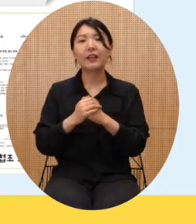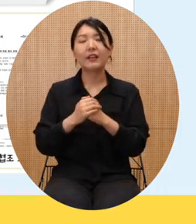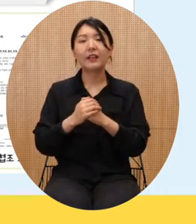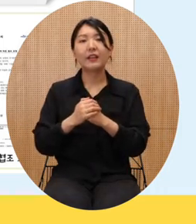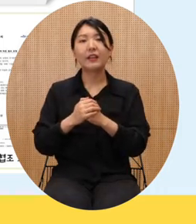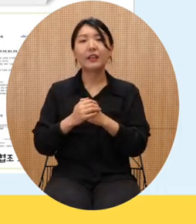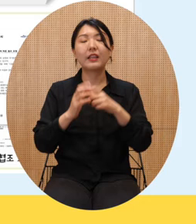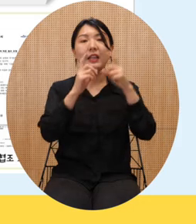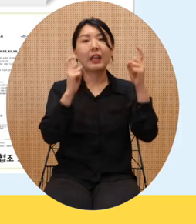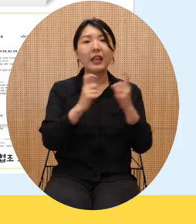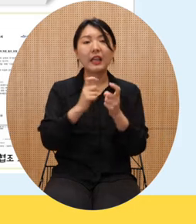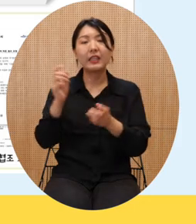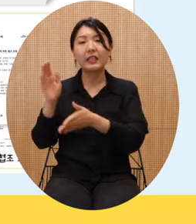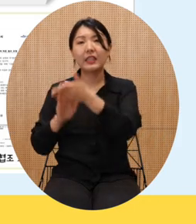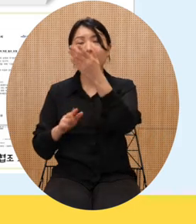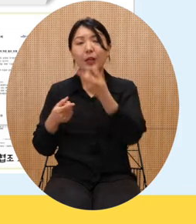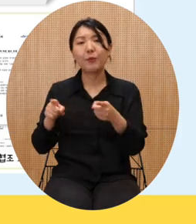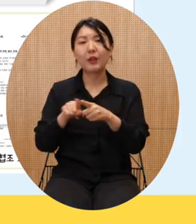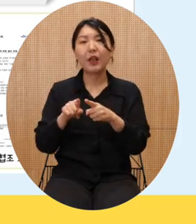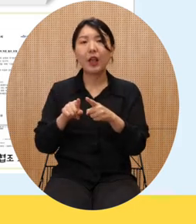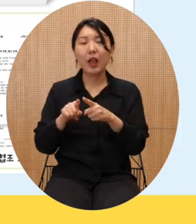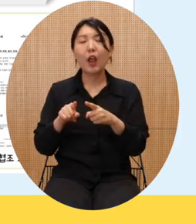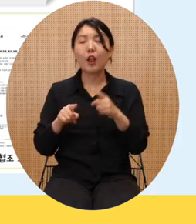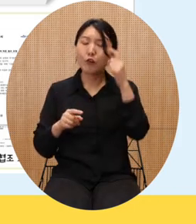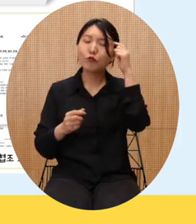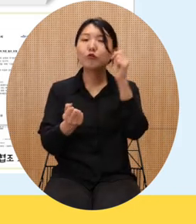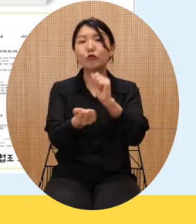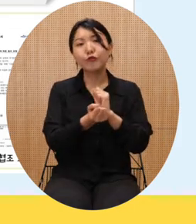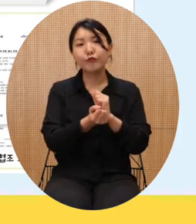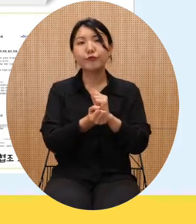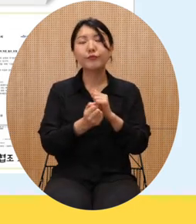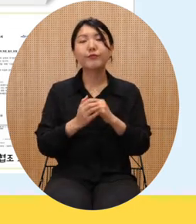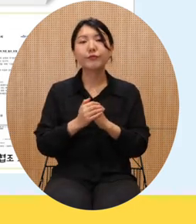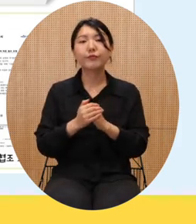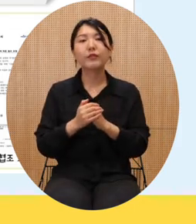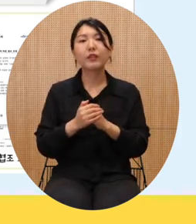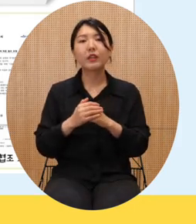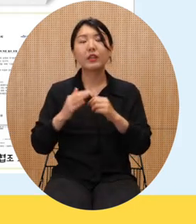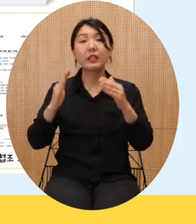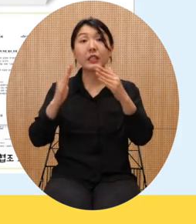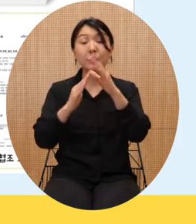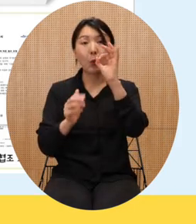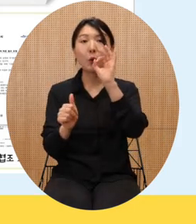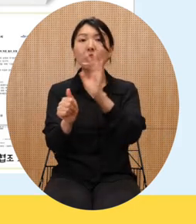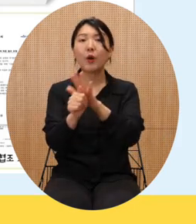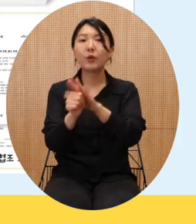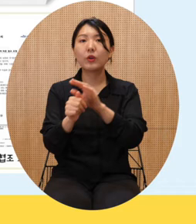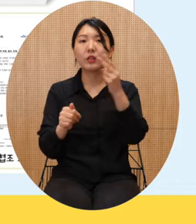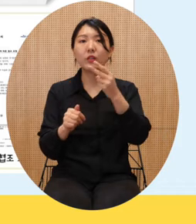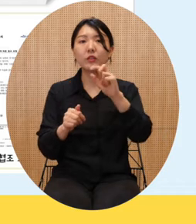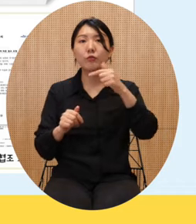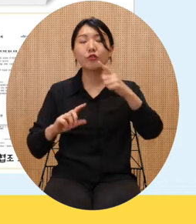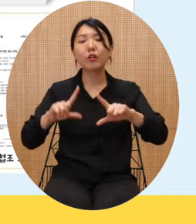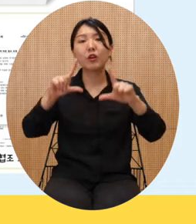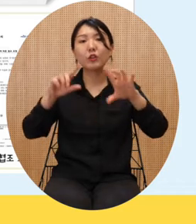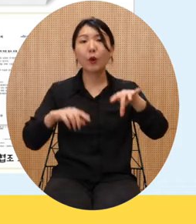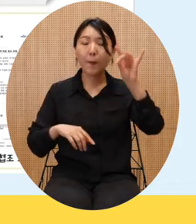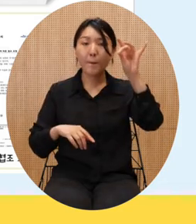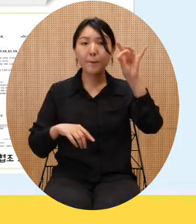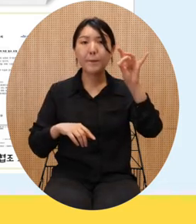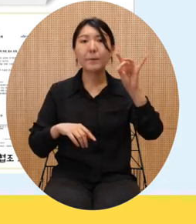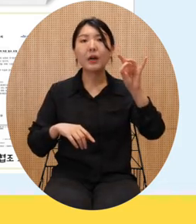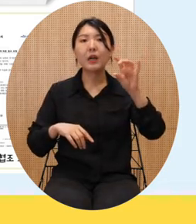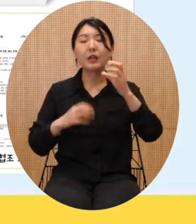것인가를 우리가 이제 민관이 다 머리를 맞대고 하셨던 거고, 그다음에 이 주거급여도 처음